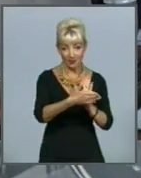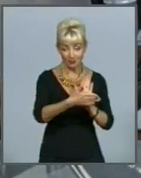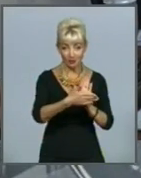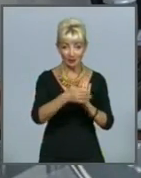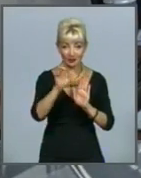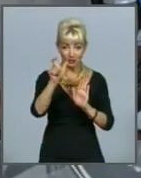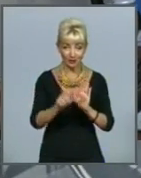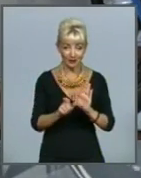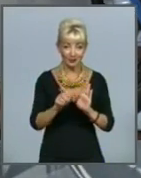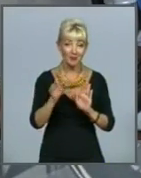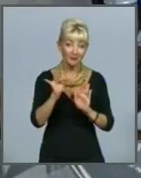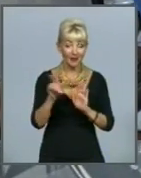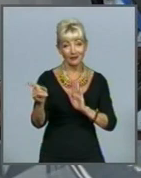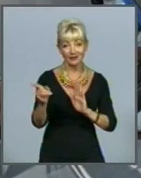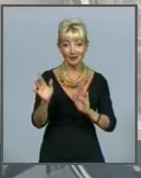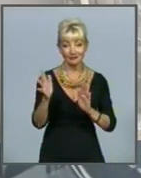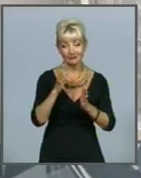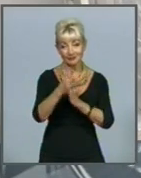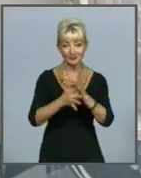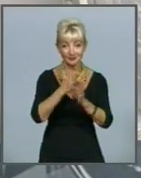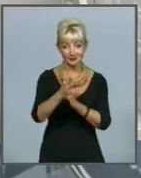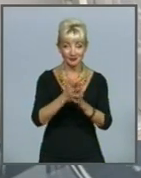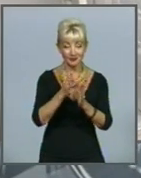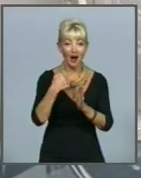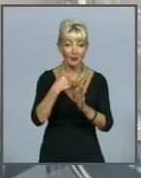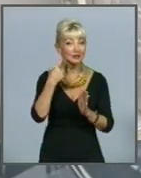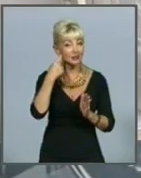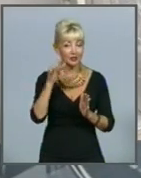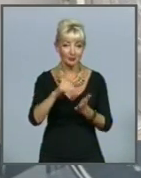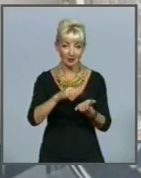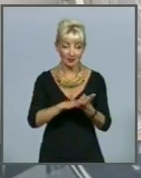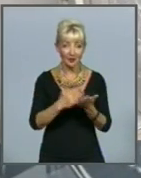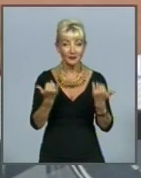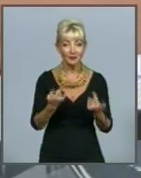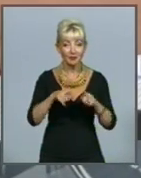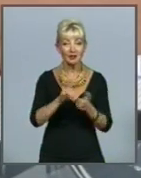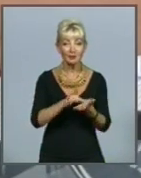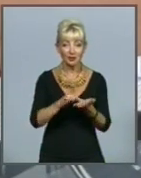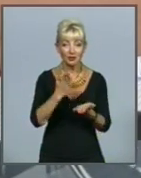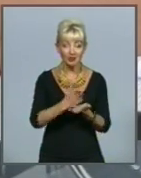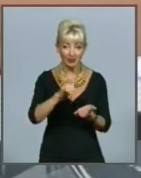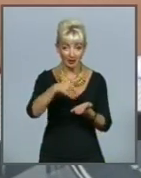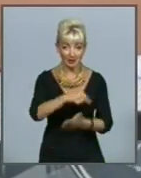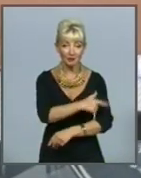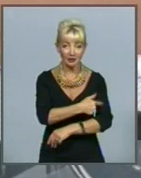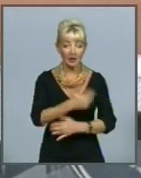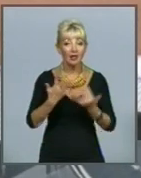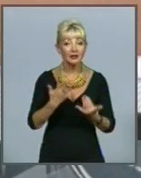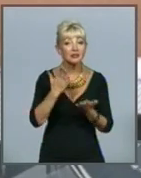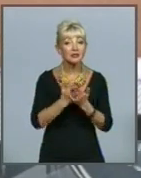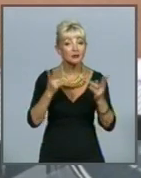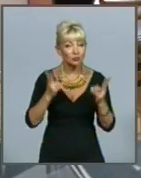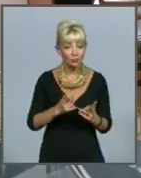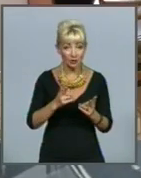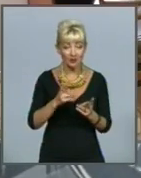говорят, а мы все слышим и записываем. Тепер такі планшети є у всіх міських поліклініках. Якщо є необхідність, то реєстратор йде разом